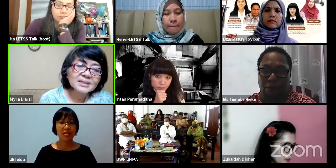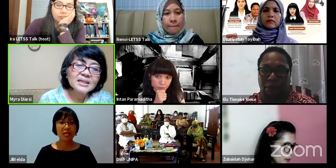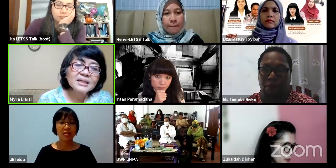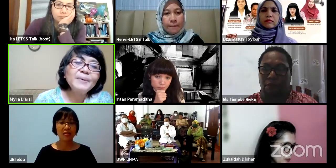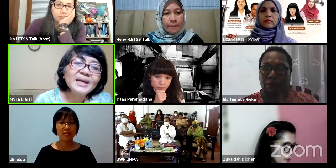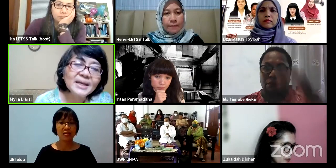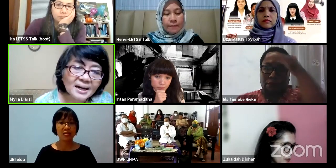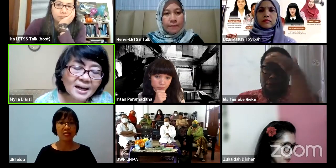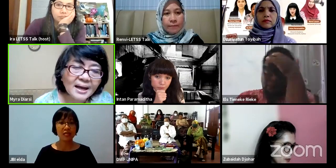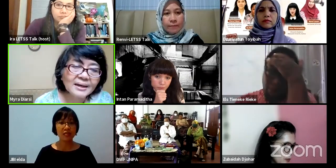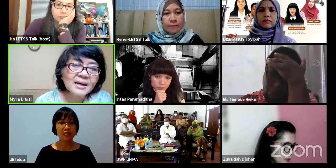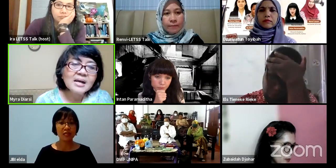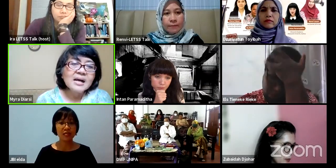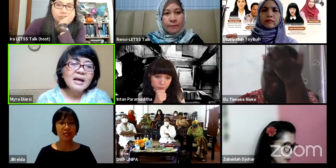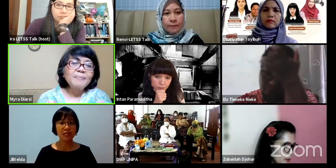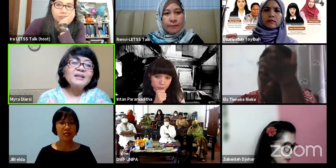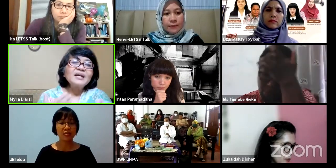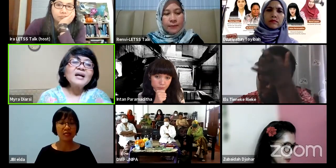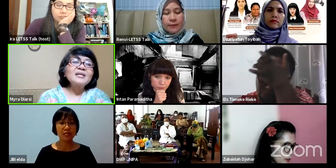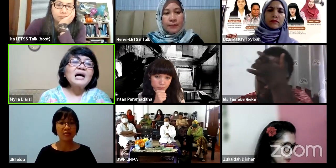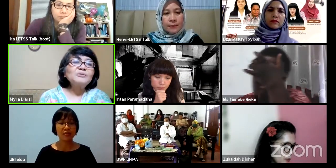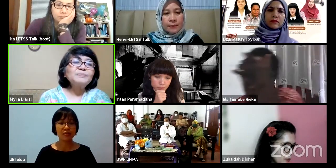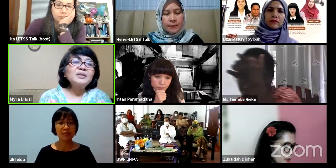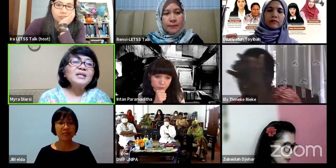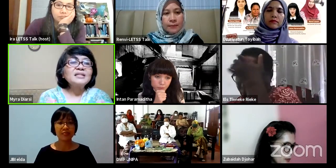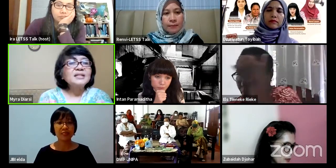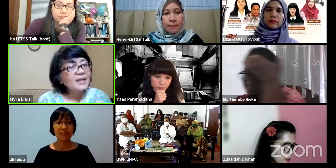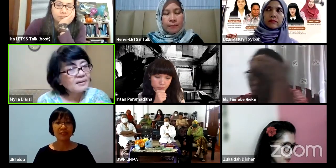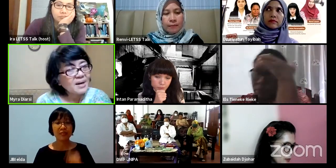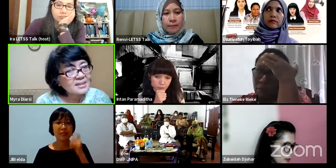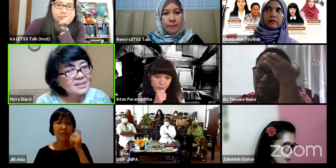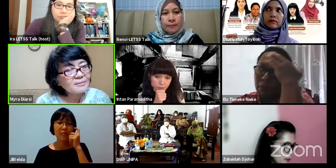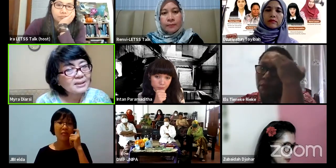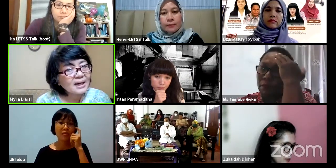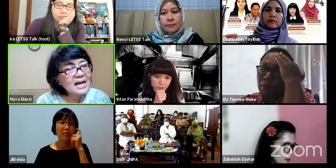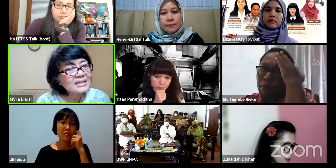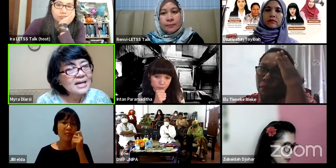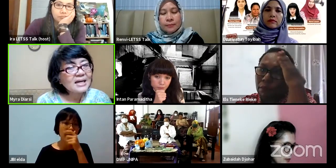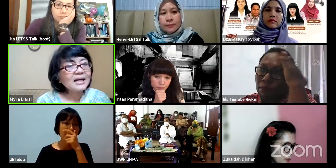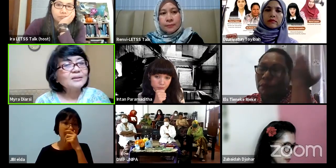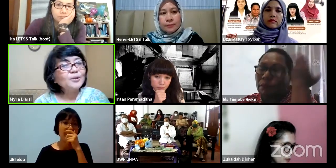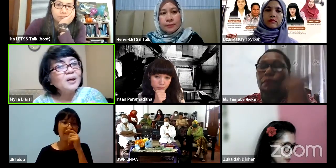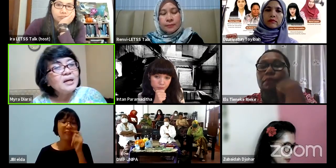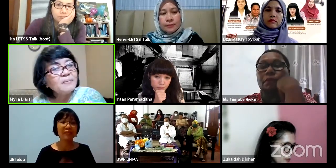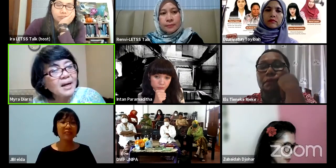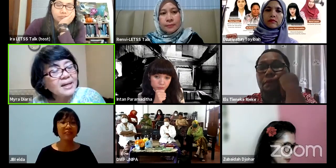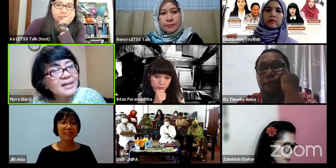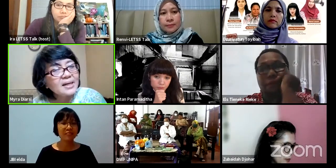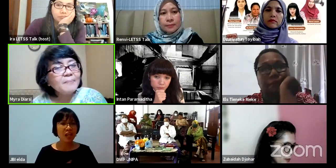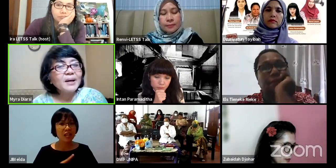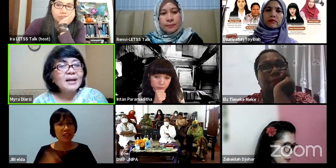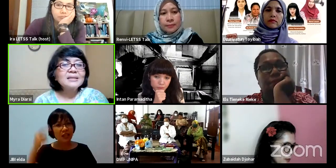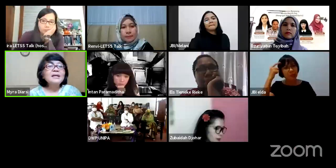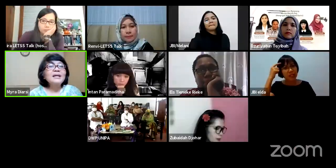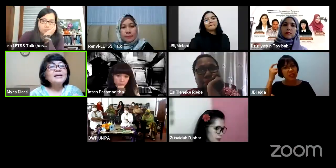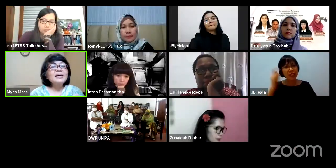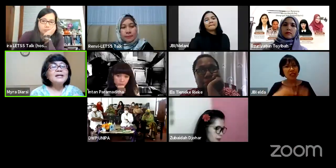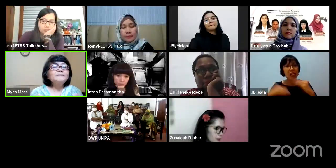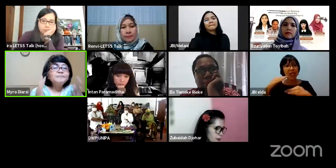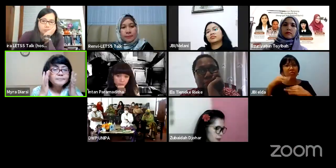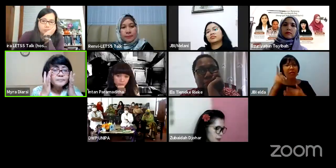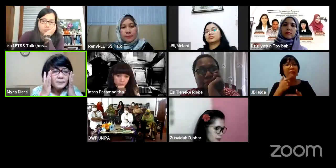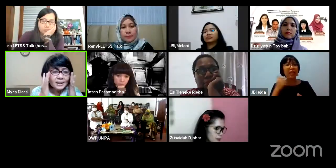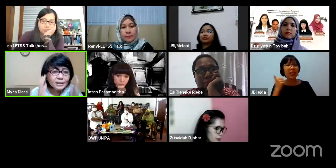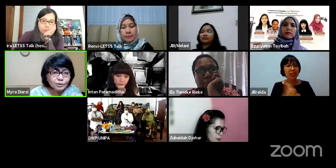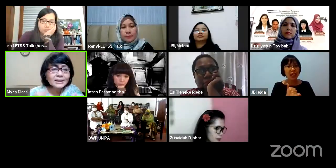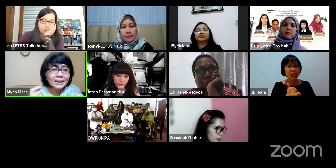sesuatu yang masih dipinggirkan. Yang penting hanya outputnya, sekian mahasiswa terajar atau berada dalam kelas dan